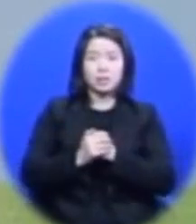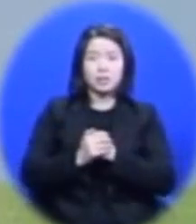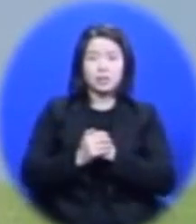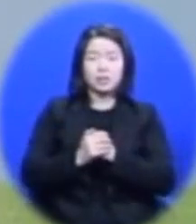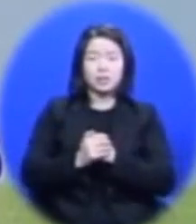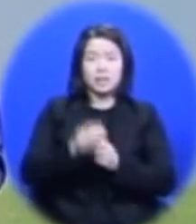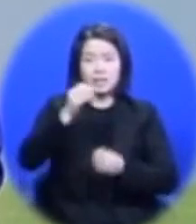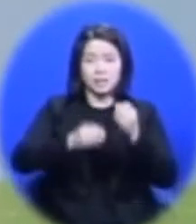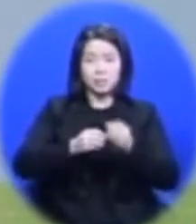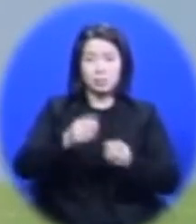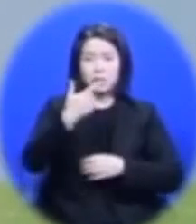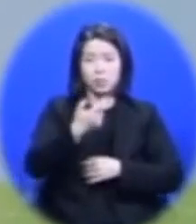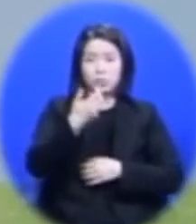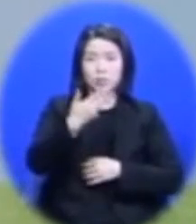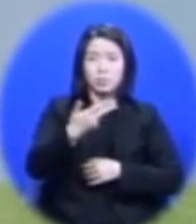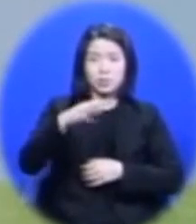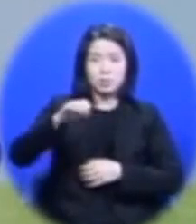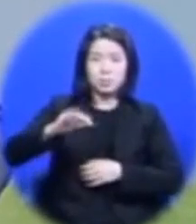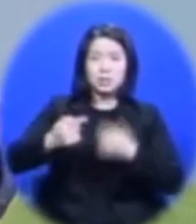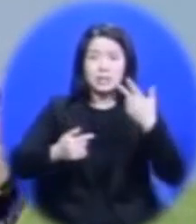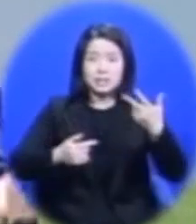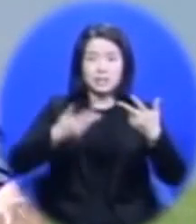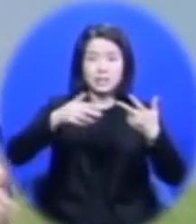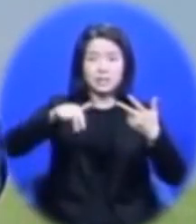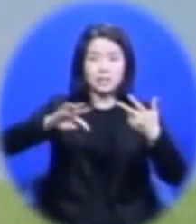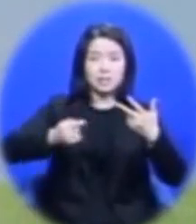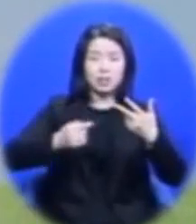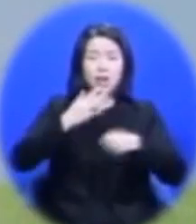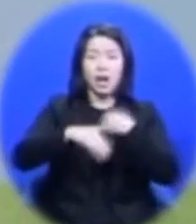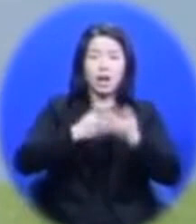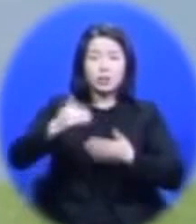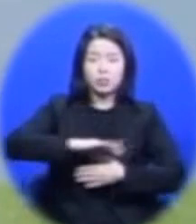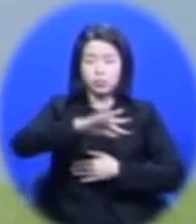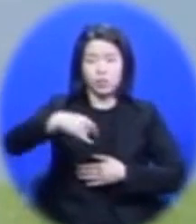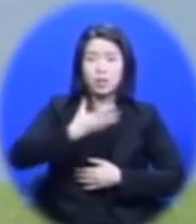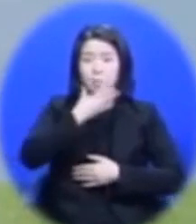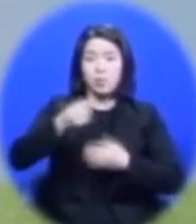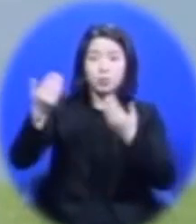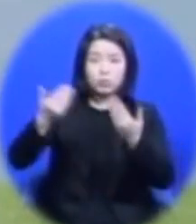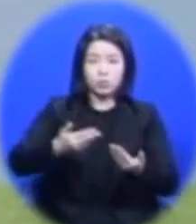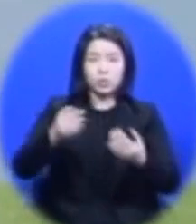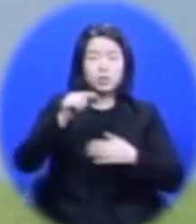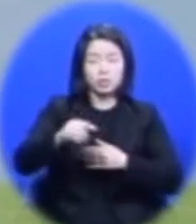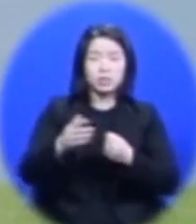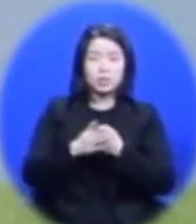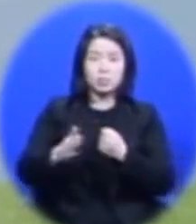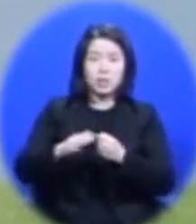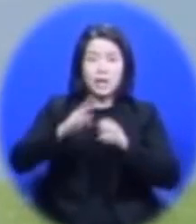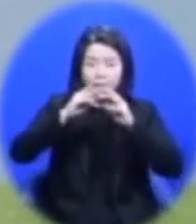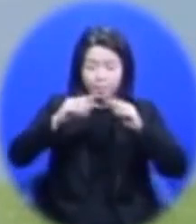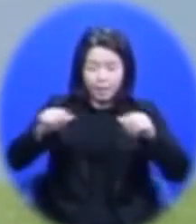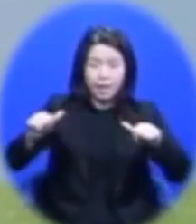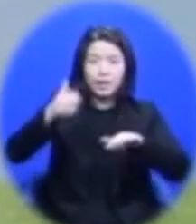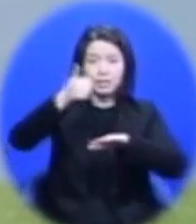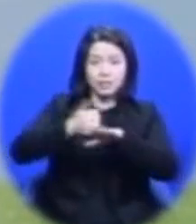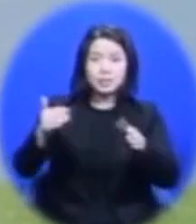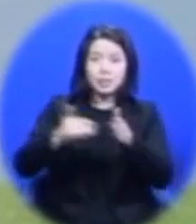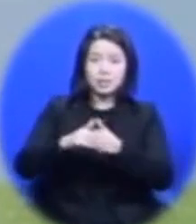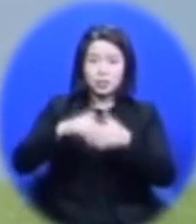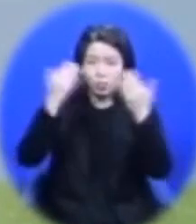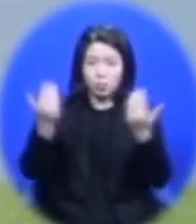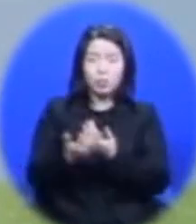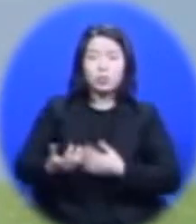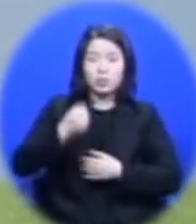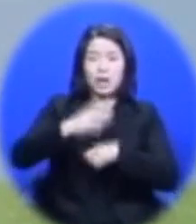된다니까요. 시편 67편 7절에 하나님께서 우리에게 복을 주실 것이니 땅끝까지 온 누리는 하나님을